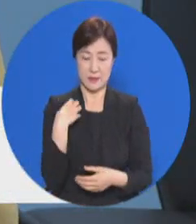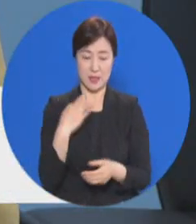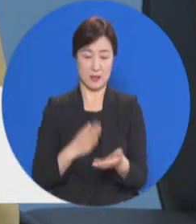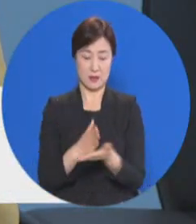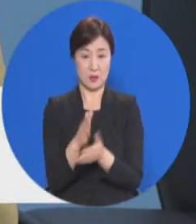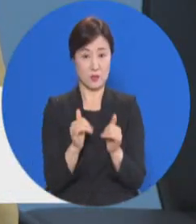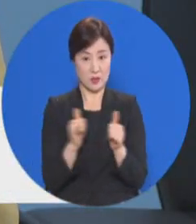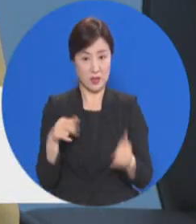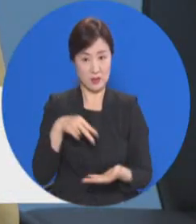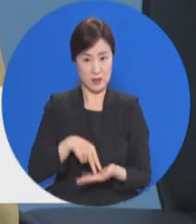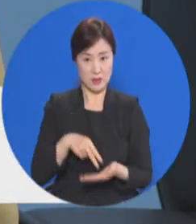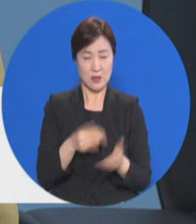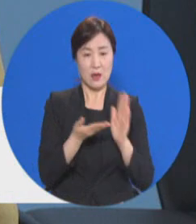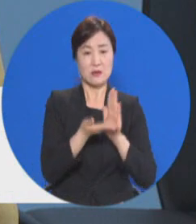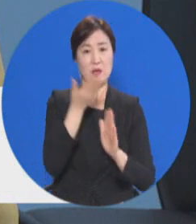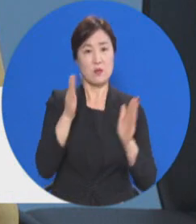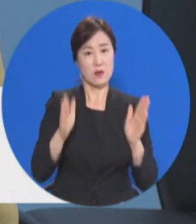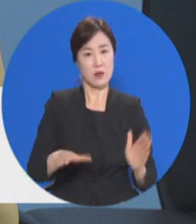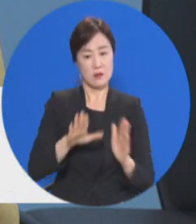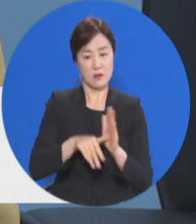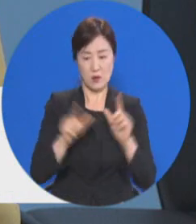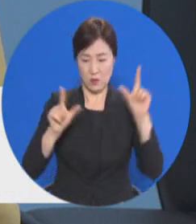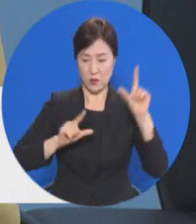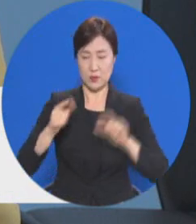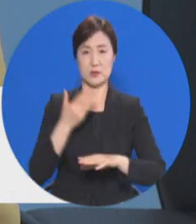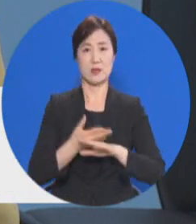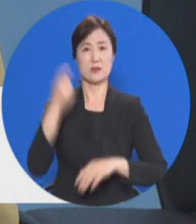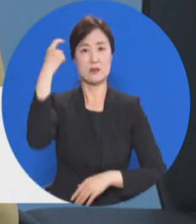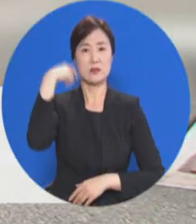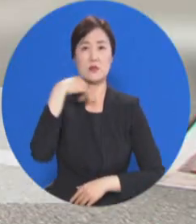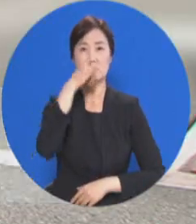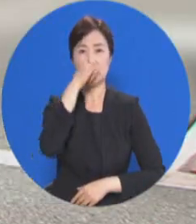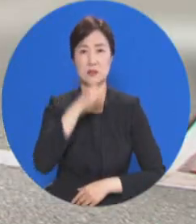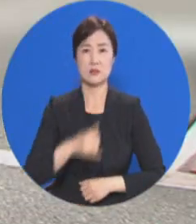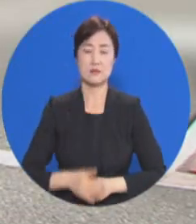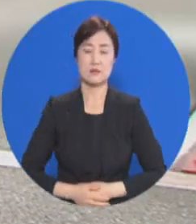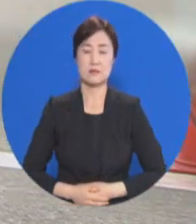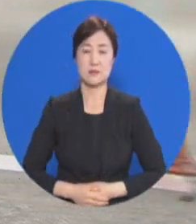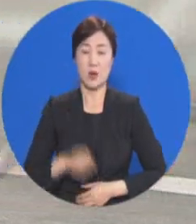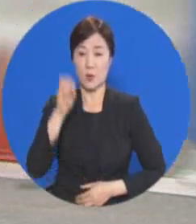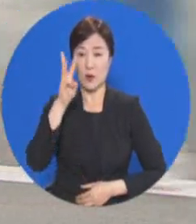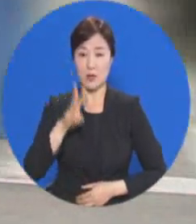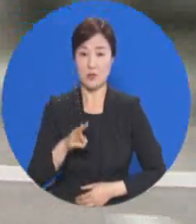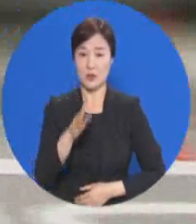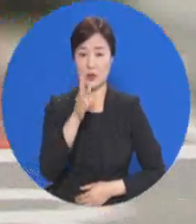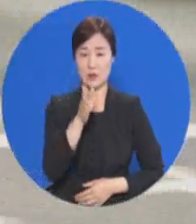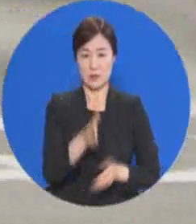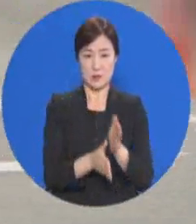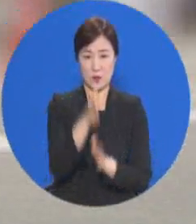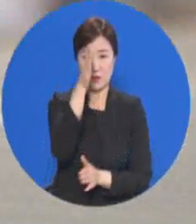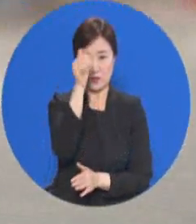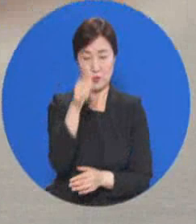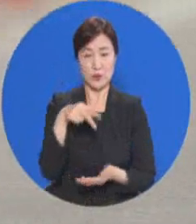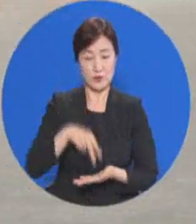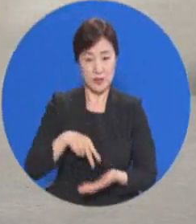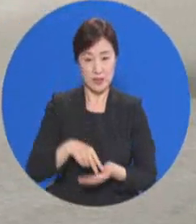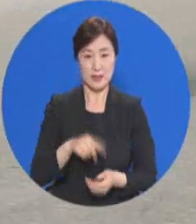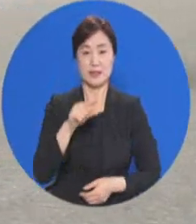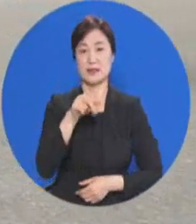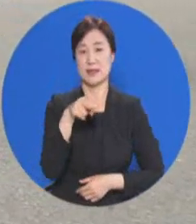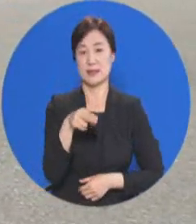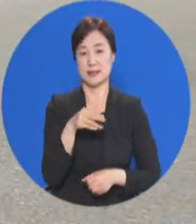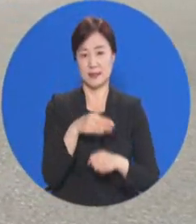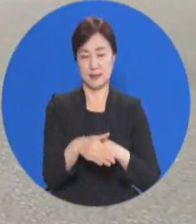이제 상반기하고 약간 양상은 다르다라고 이제 느끼시는 것 같아요. 그래서 광주시와 질병관리본부는 GH유형의